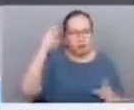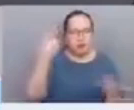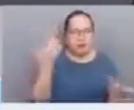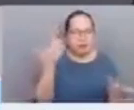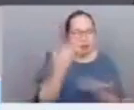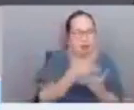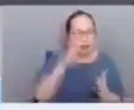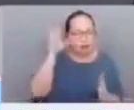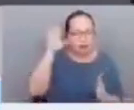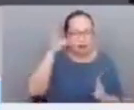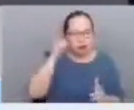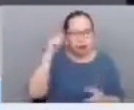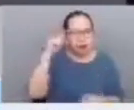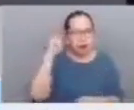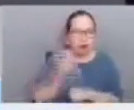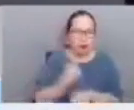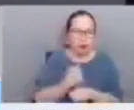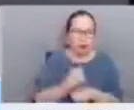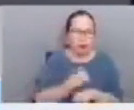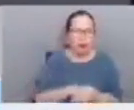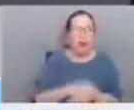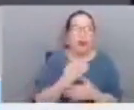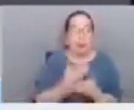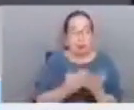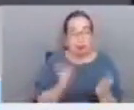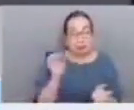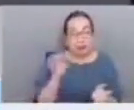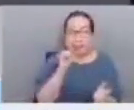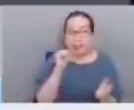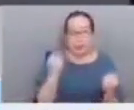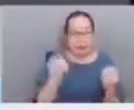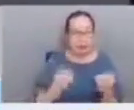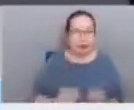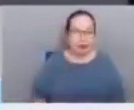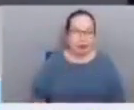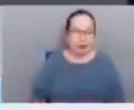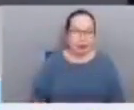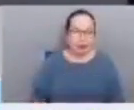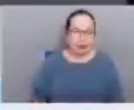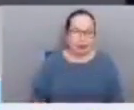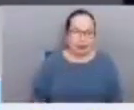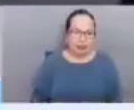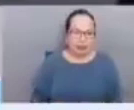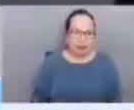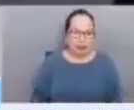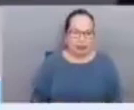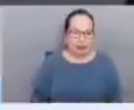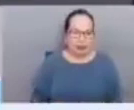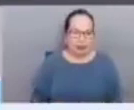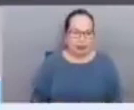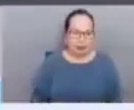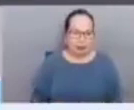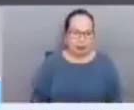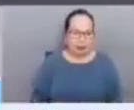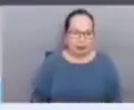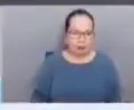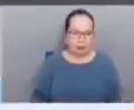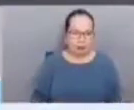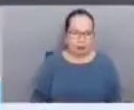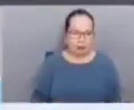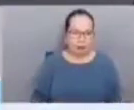ng computer, no? So, pina-survey namin to. Alam mo, inuto sa akin ng Chief Justice Versamento, ang